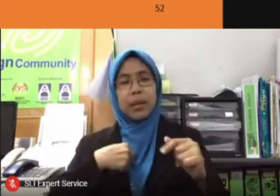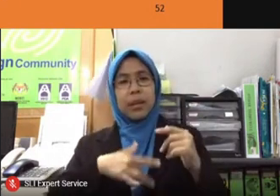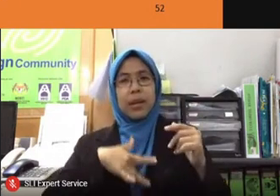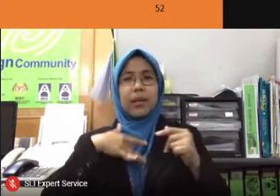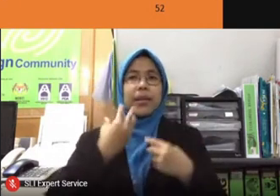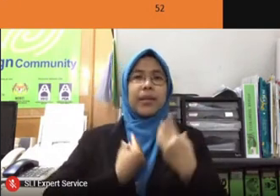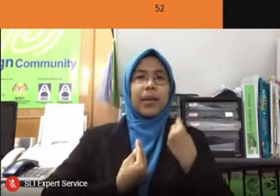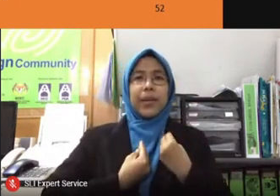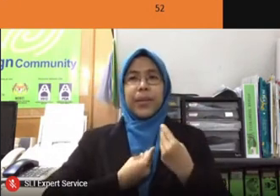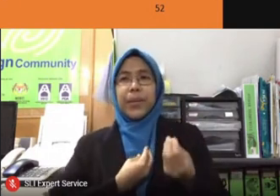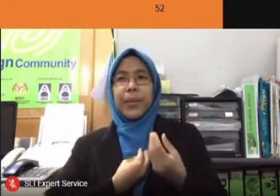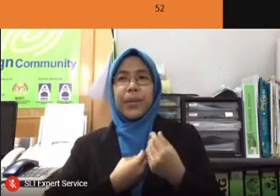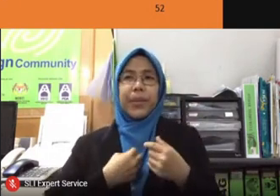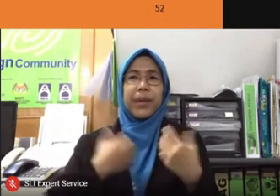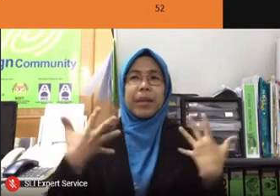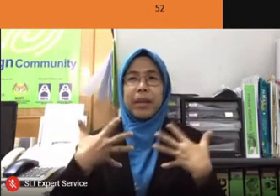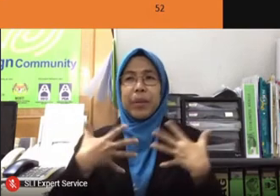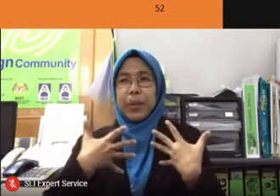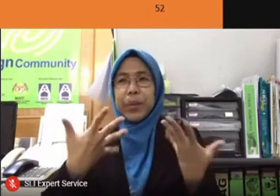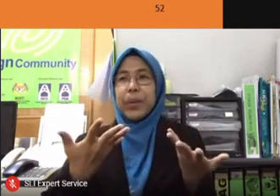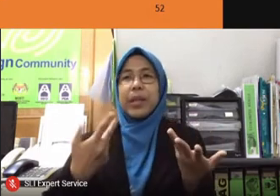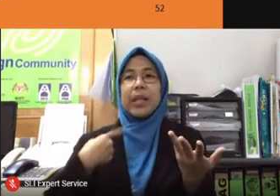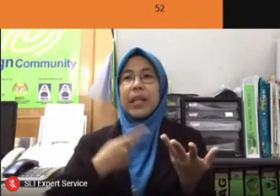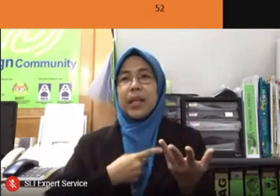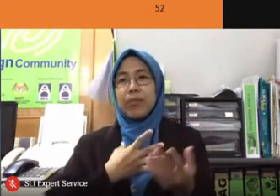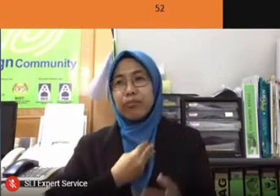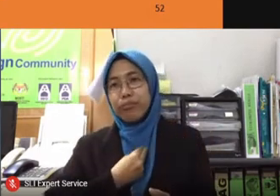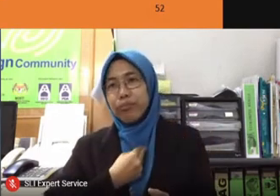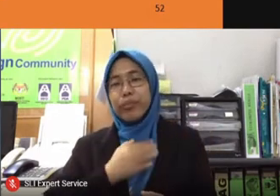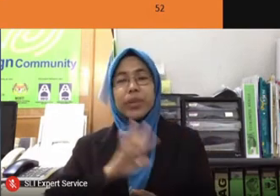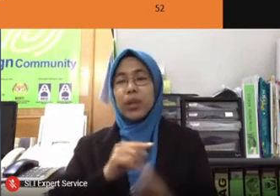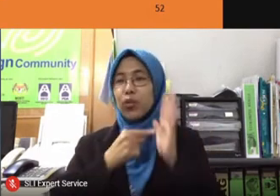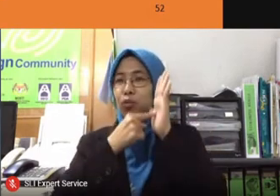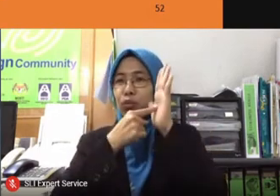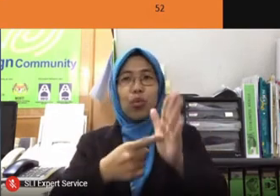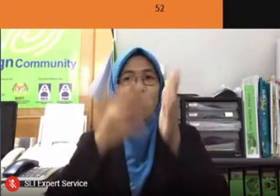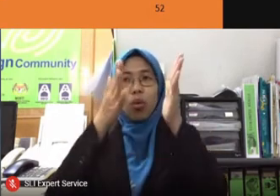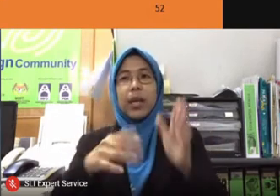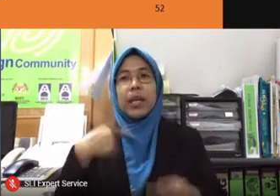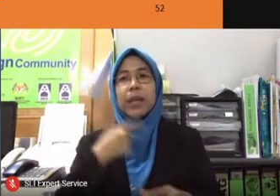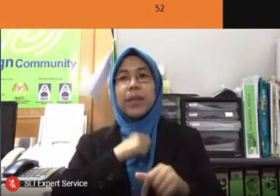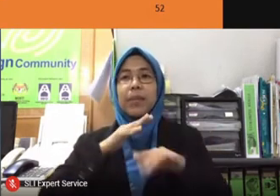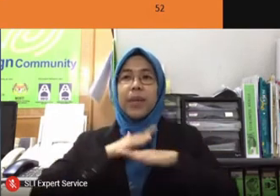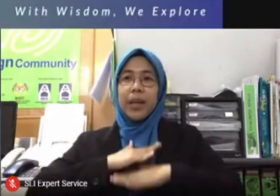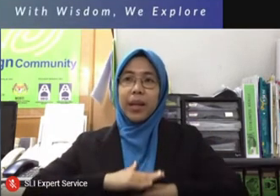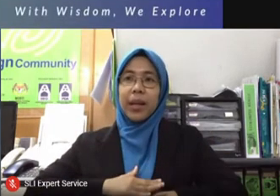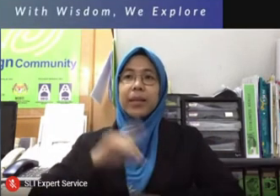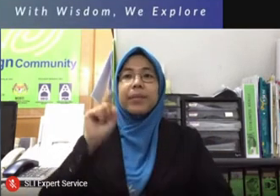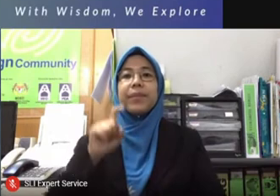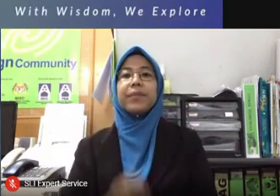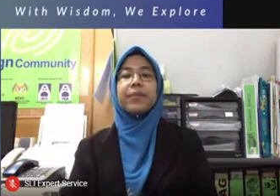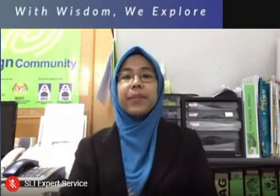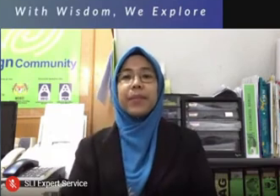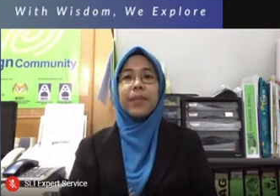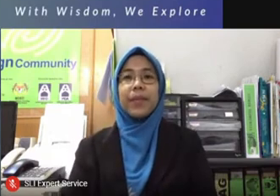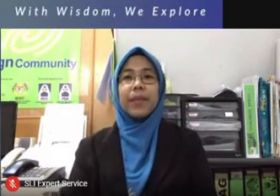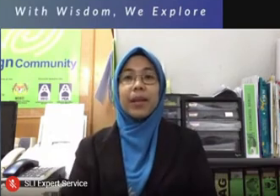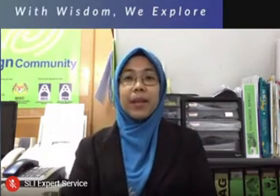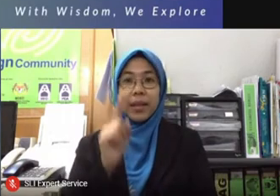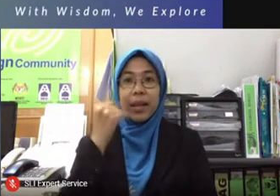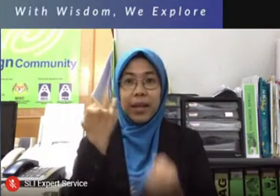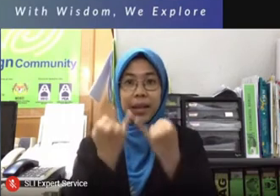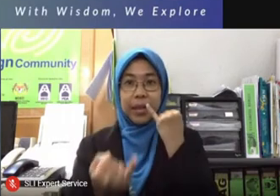ni kelangkabut. Jangan nampakkan sangat kata kita ni gemuruh. Kita kena sentiasa bertenang. Okay? Right, ini